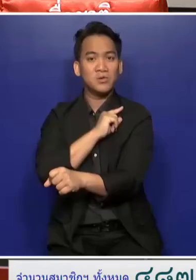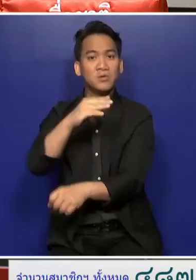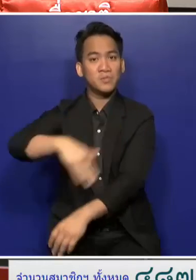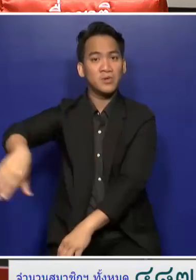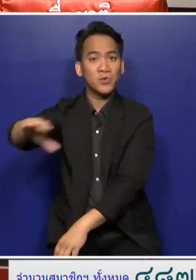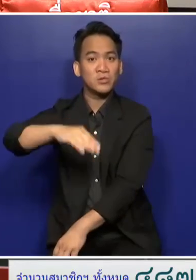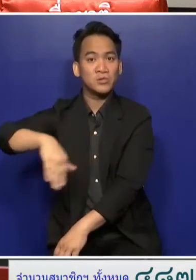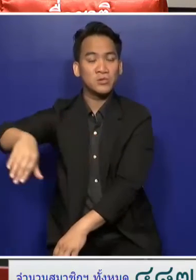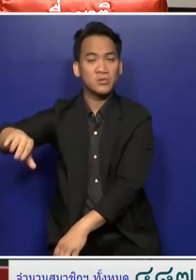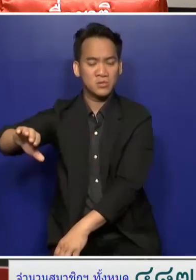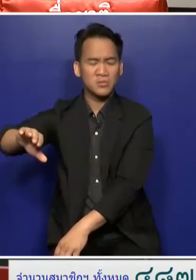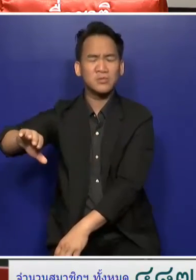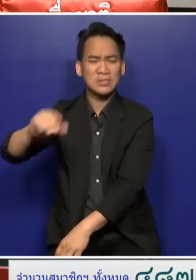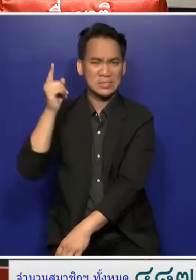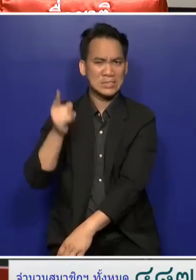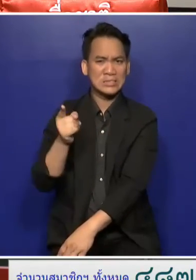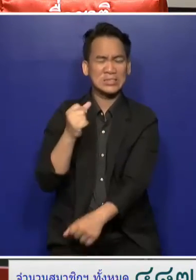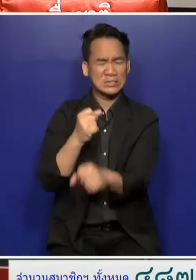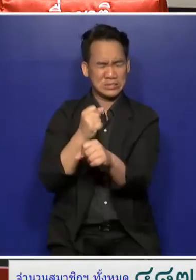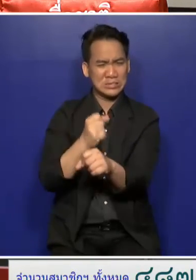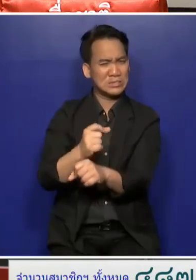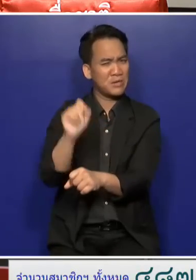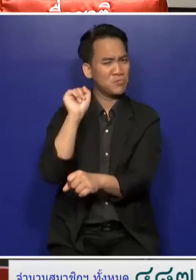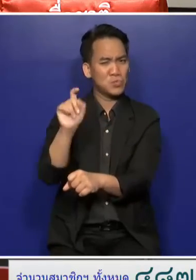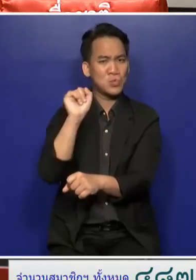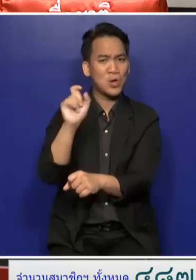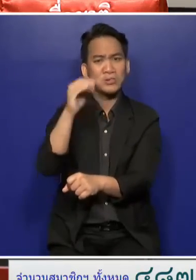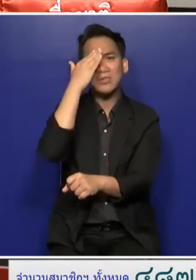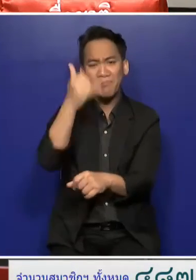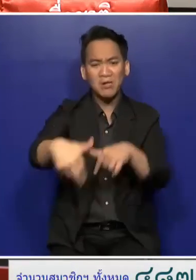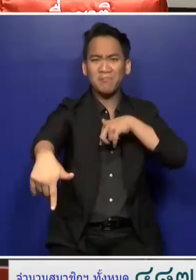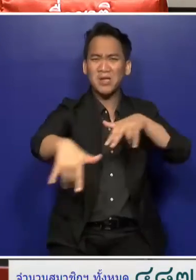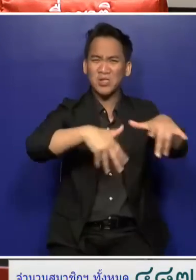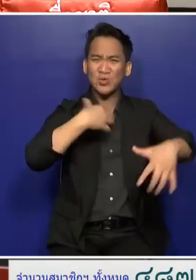รุณารีบดำเนินการแก้ไขปัญหาความเดือดร้อนของประ